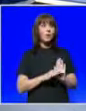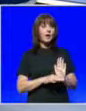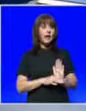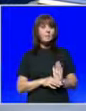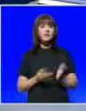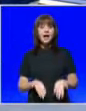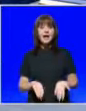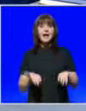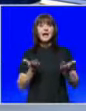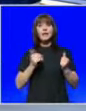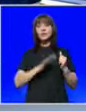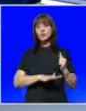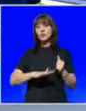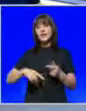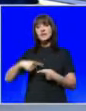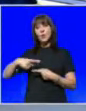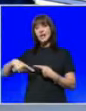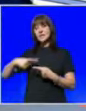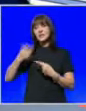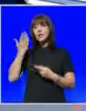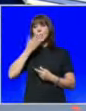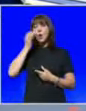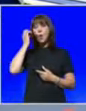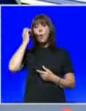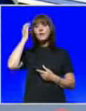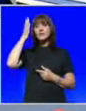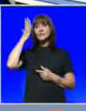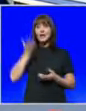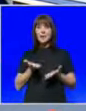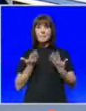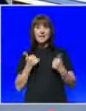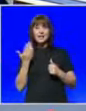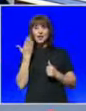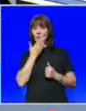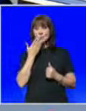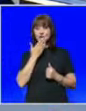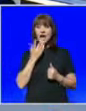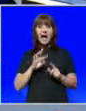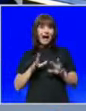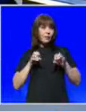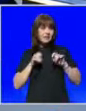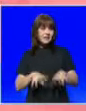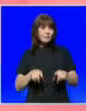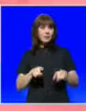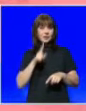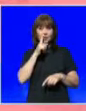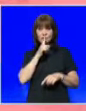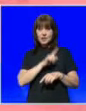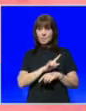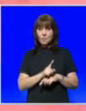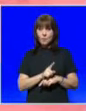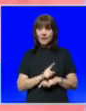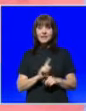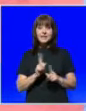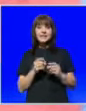също ранното детско развитие и образование на децата в предучилищна възраст, защото ако се изпусне и този момент и тази възраст и не се